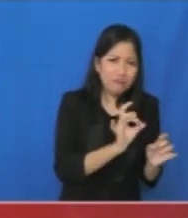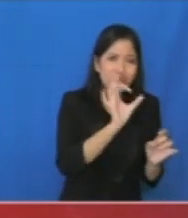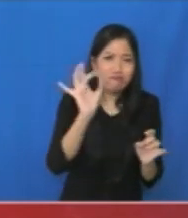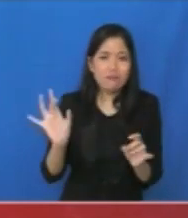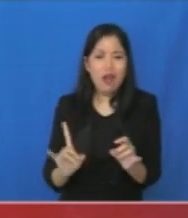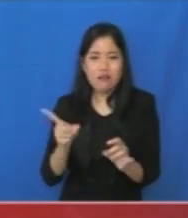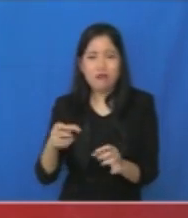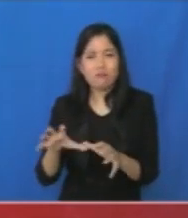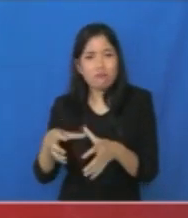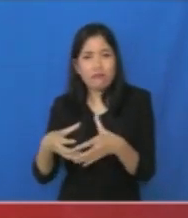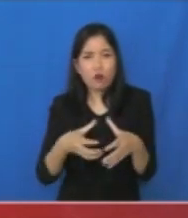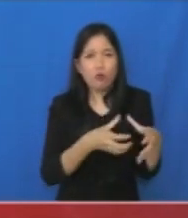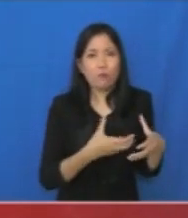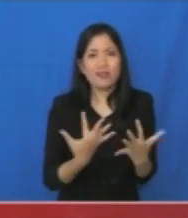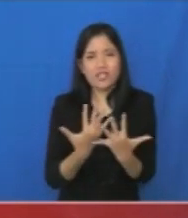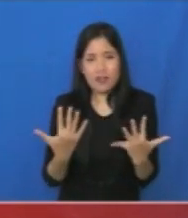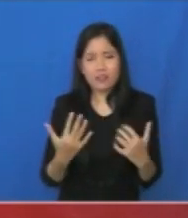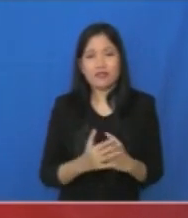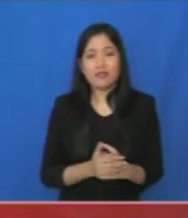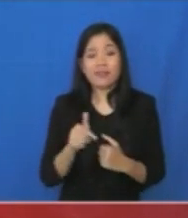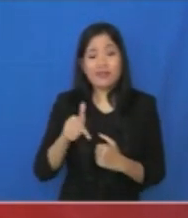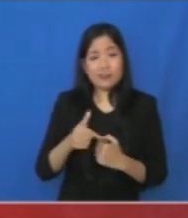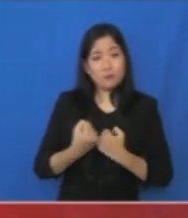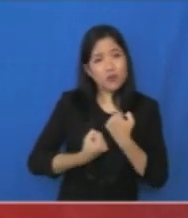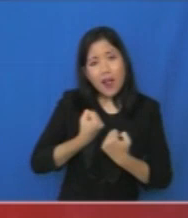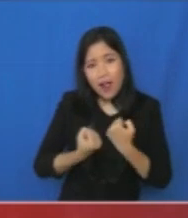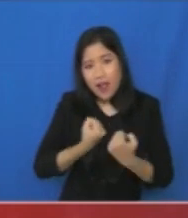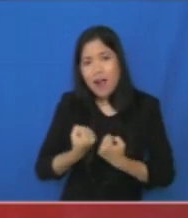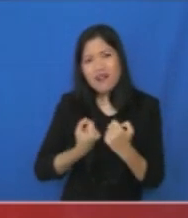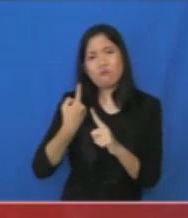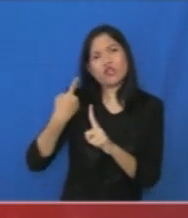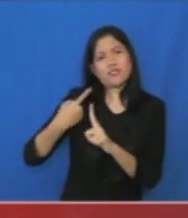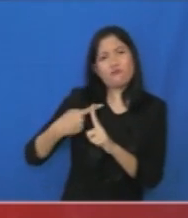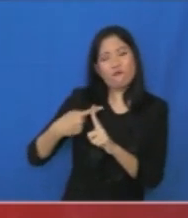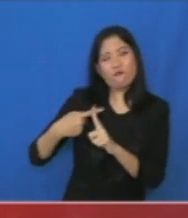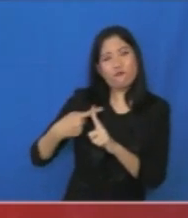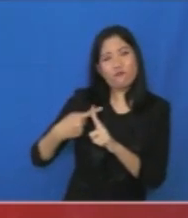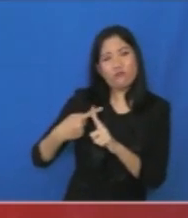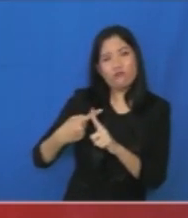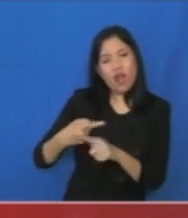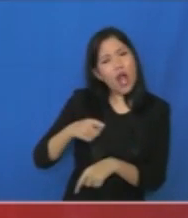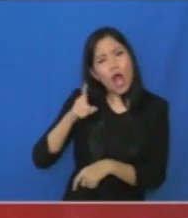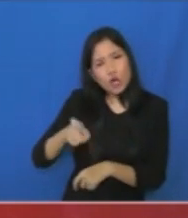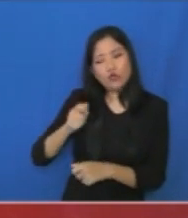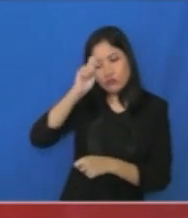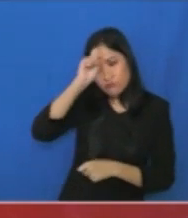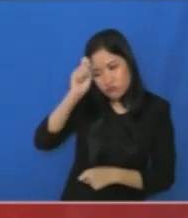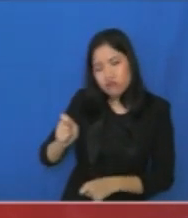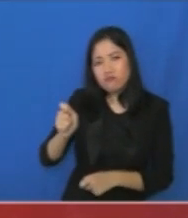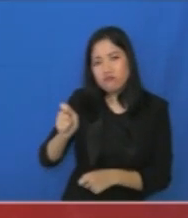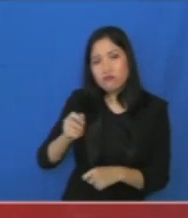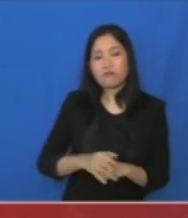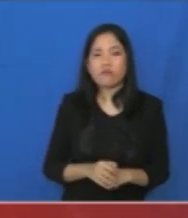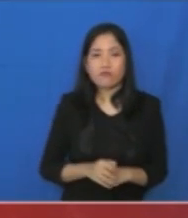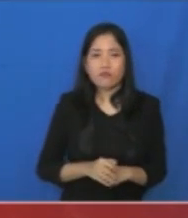kita Upaya ini adalah upaya yang positif yang patut diapresiasi